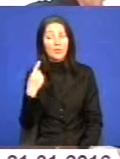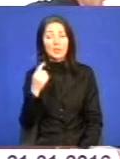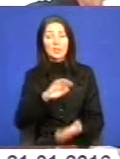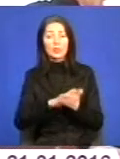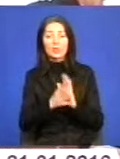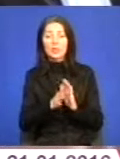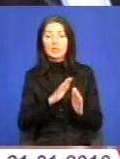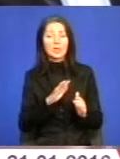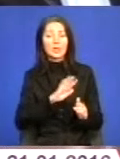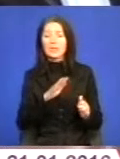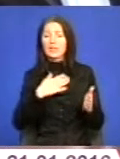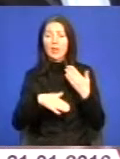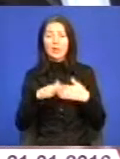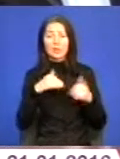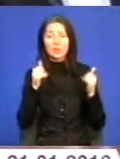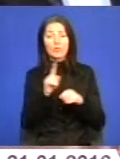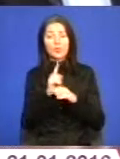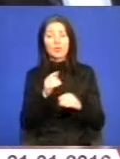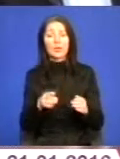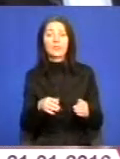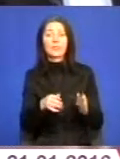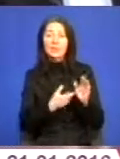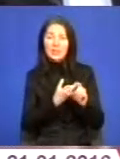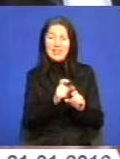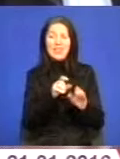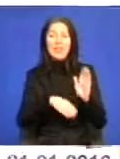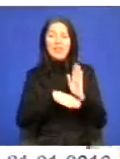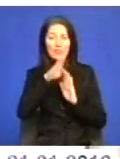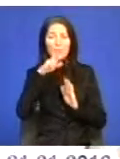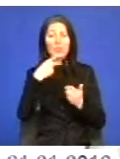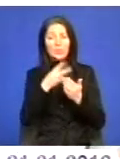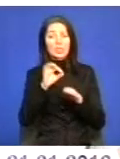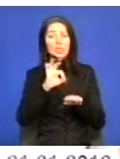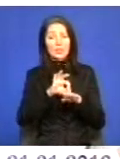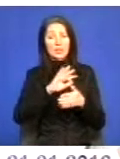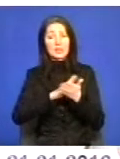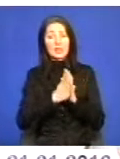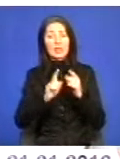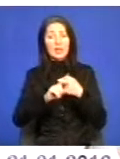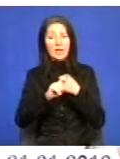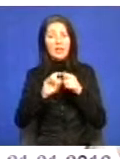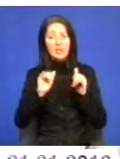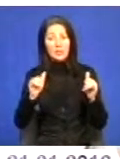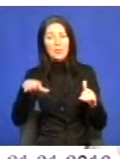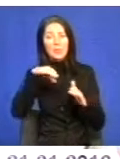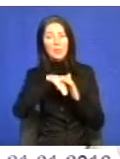ситуація невтішна. Сьогодні в Тернополі найвищі показники захворюваності. В стан епідемії